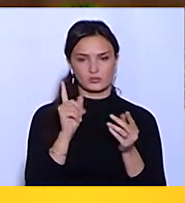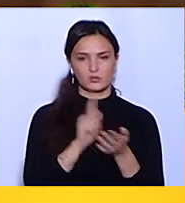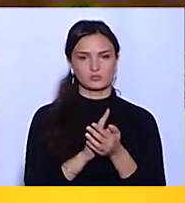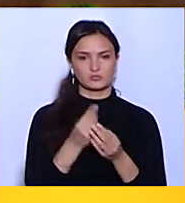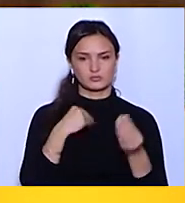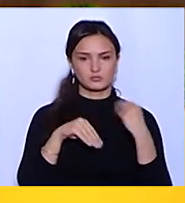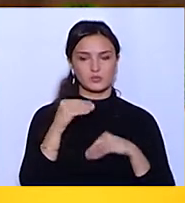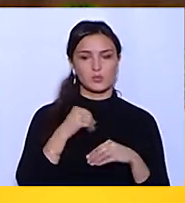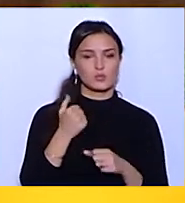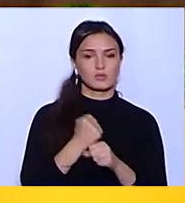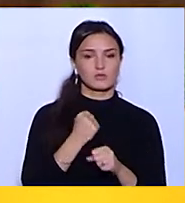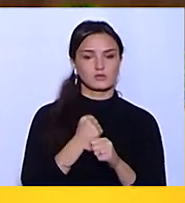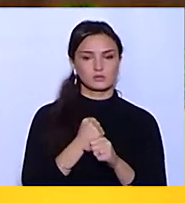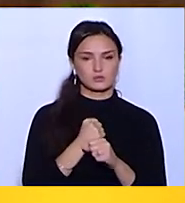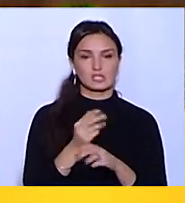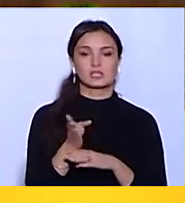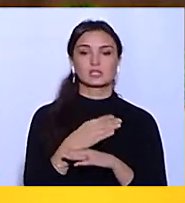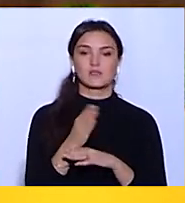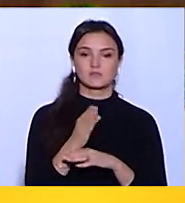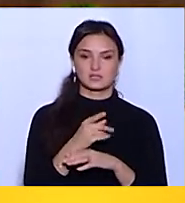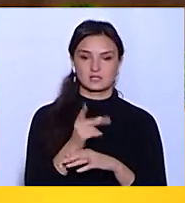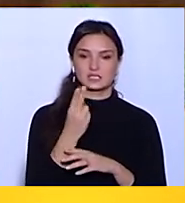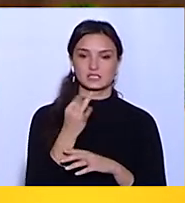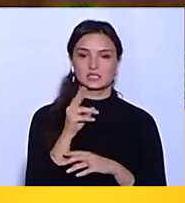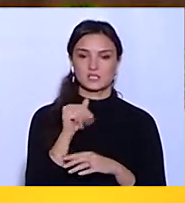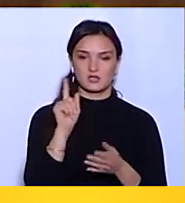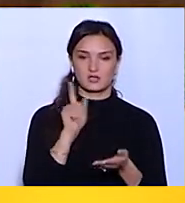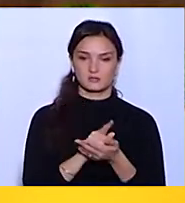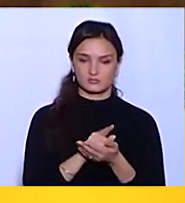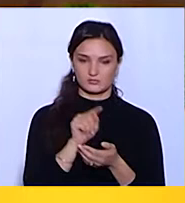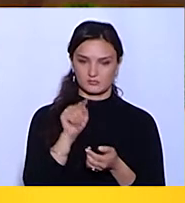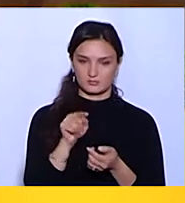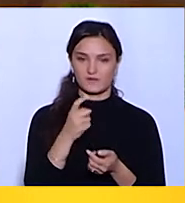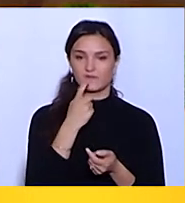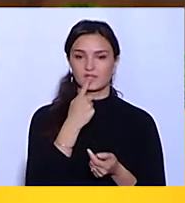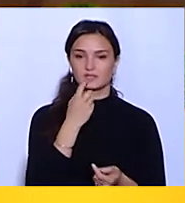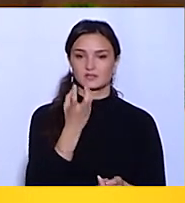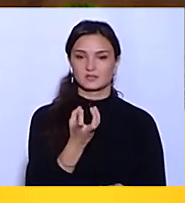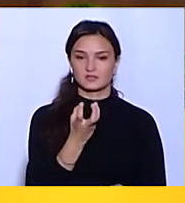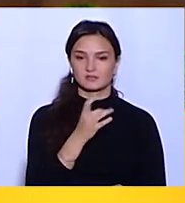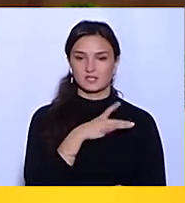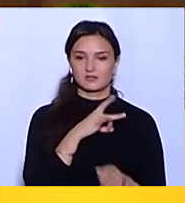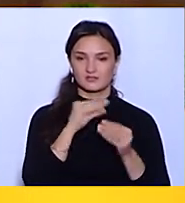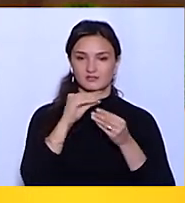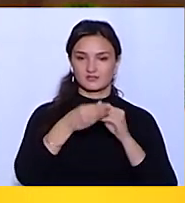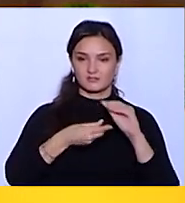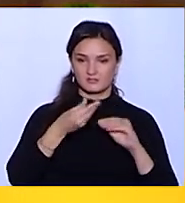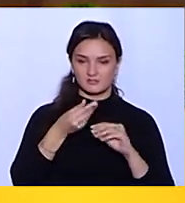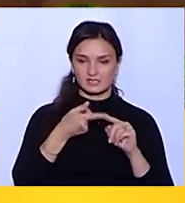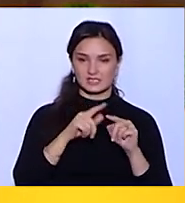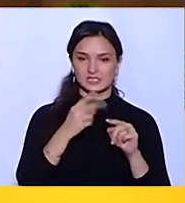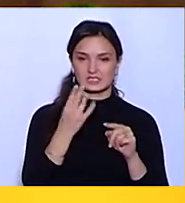არის არჩევანი. რა თქმა უნდა, თევზის ცილა მაქვს მე აქ მხედველობაში, კვერცხის ცილა მაქვს მხედველობაში,